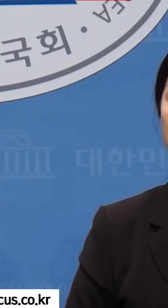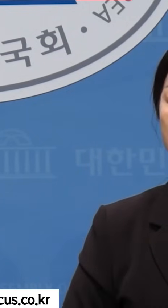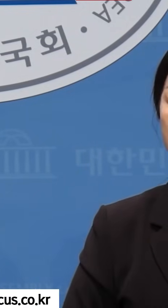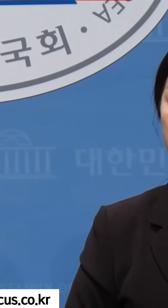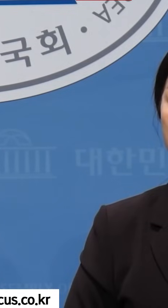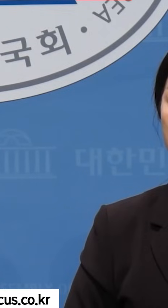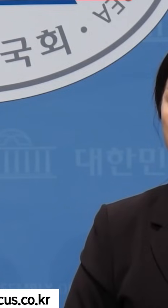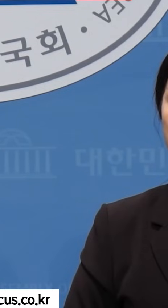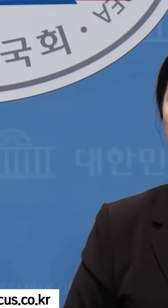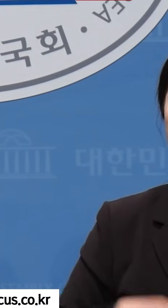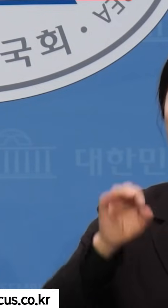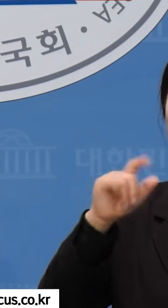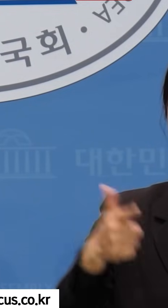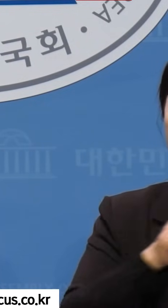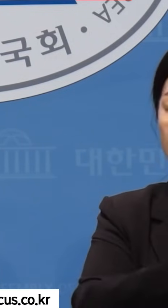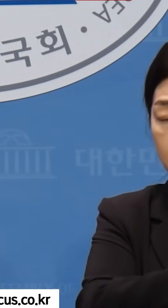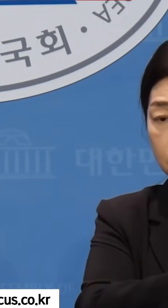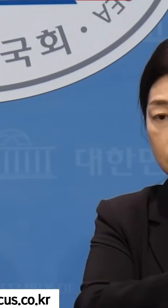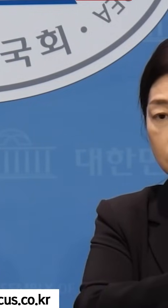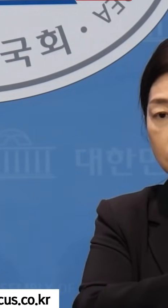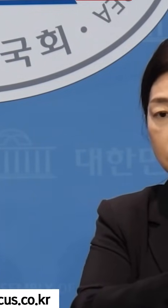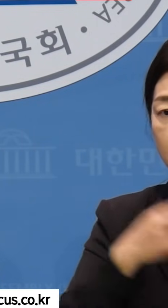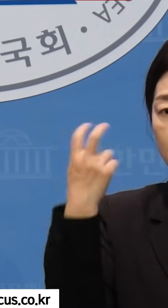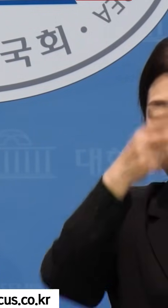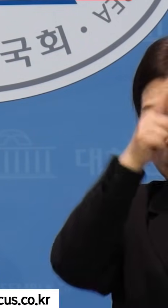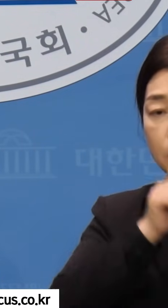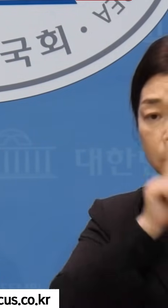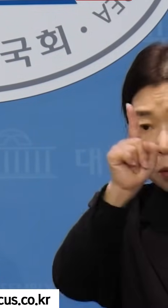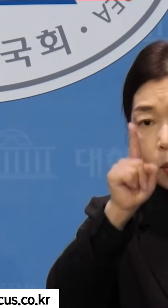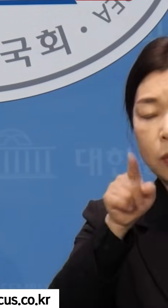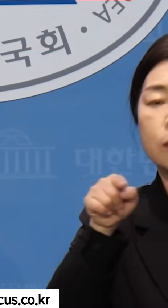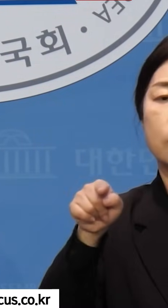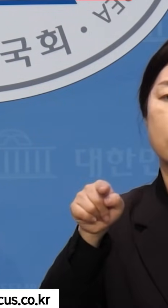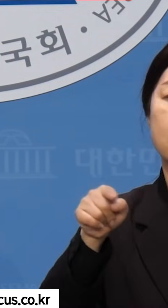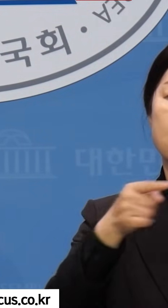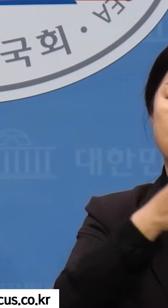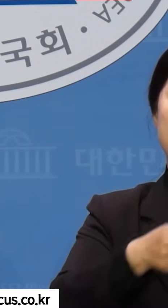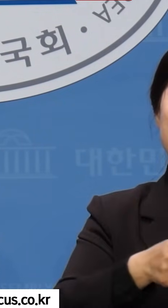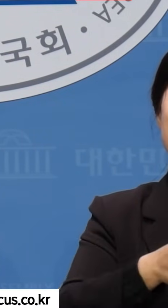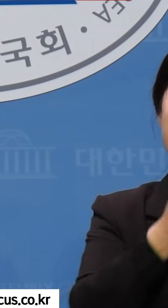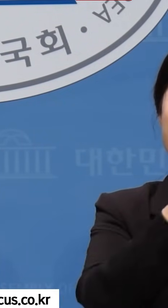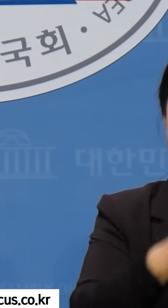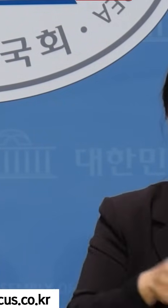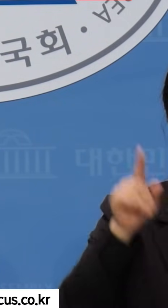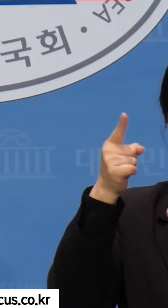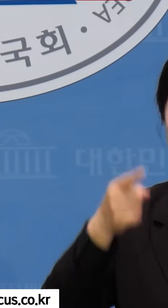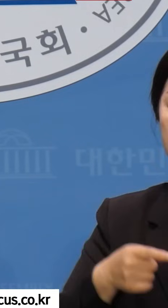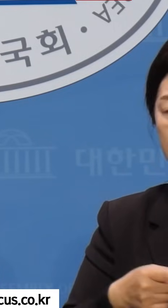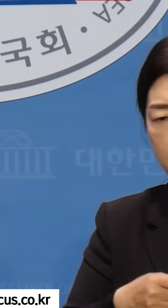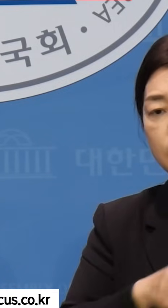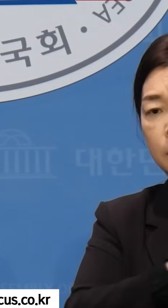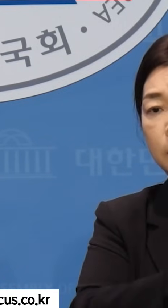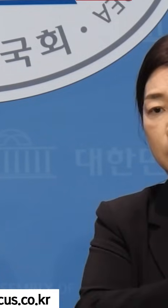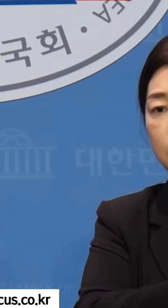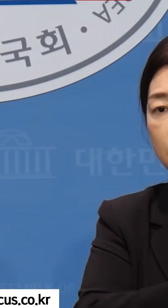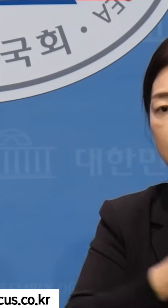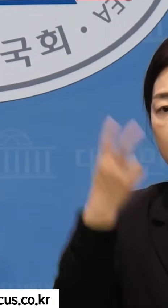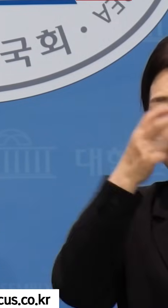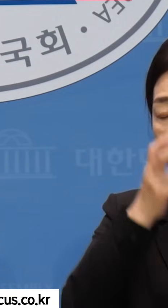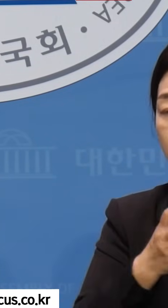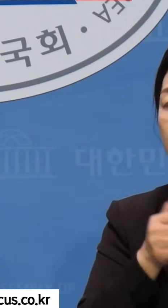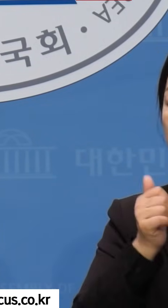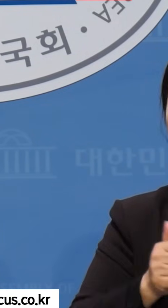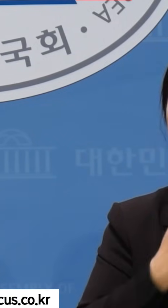전도사 안민석 국회의원에 대한 검찰의 기소는 윤석열, 한동훈, 이원석 정치검찰이